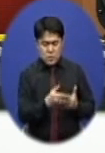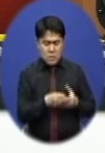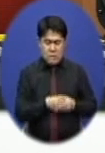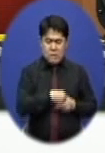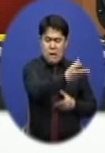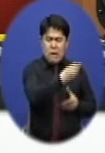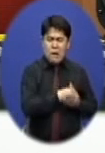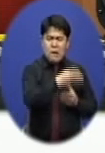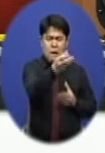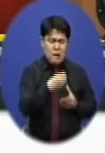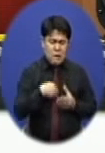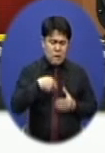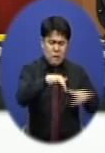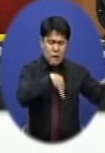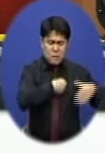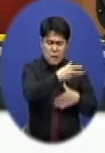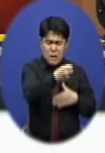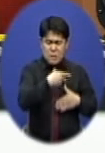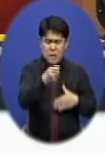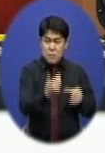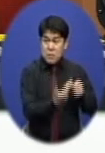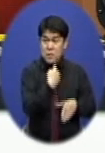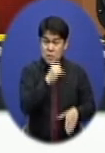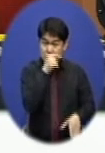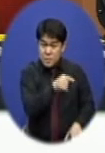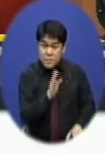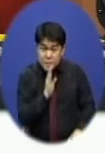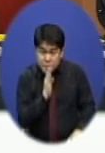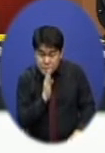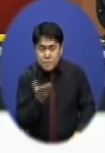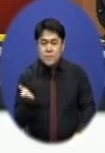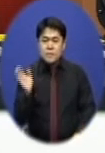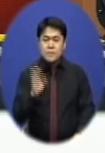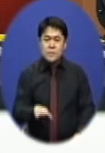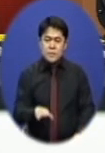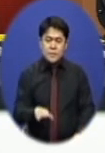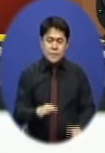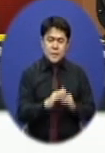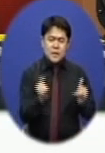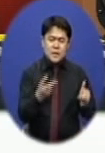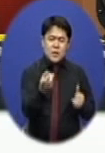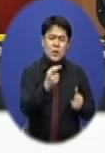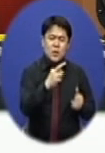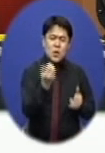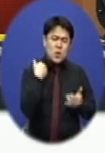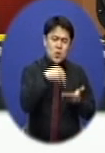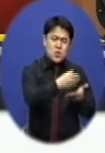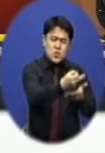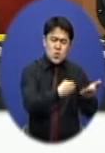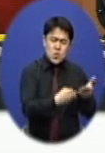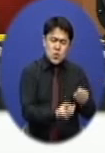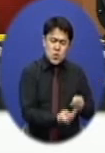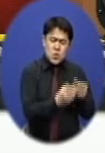뿌려서 대구에다 막 뿌려서 돈벼락 사건이 있었잖아요. 뉴스에. 그러니까요. 그때 돌아온 돈은 고작